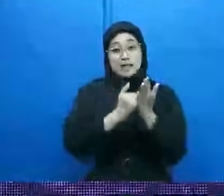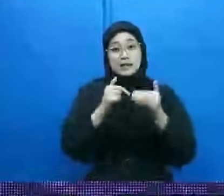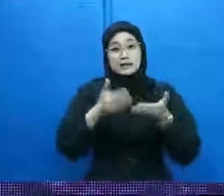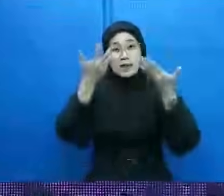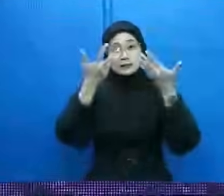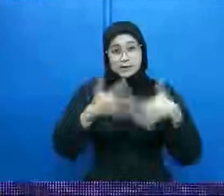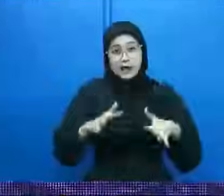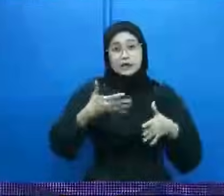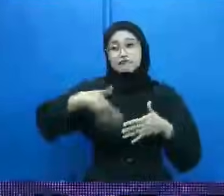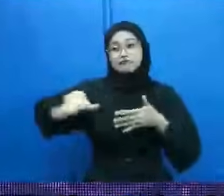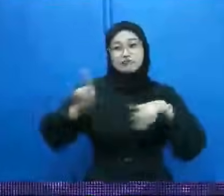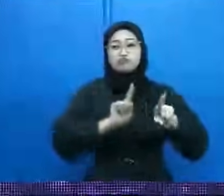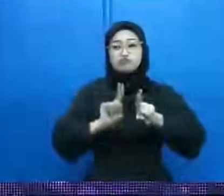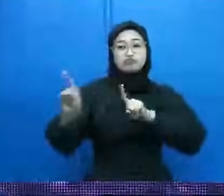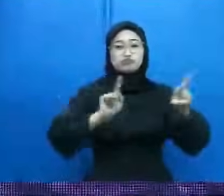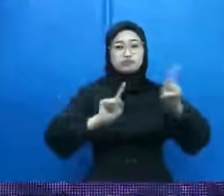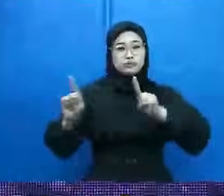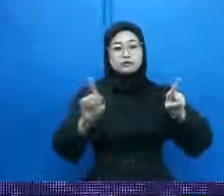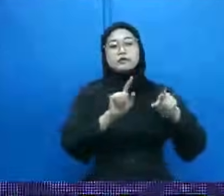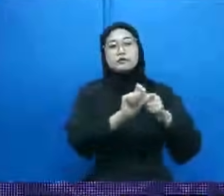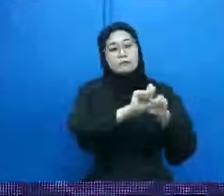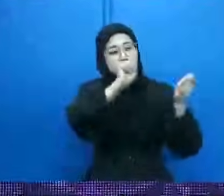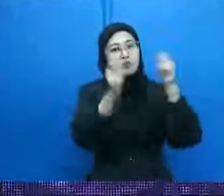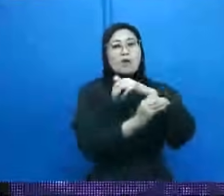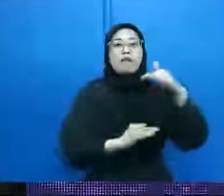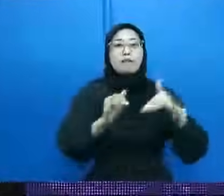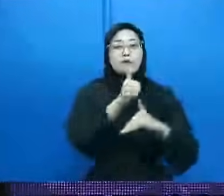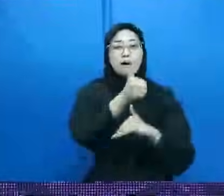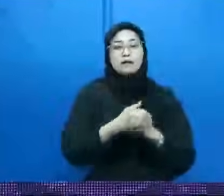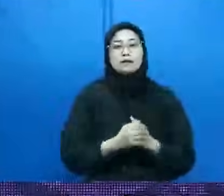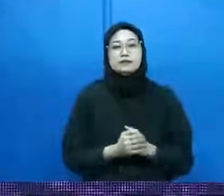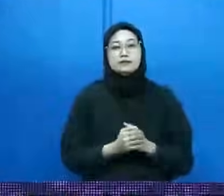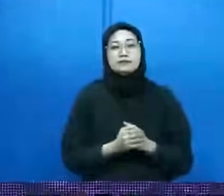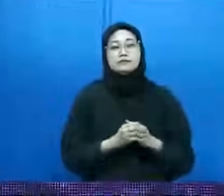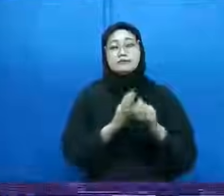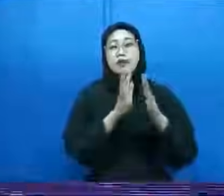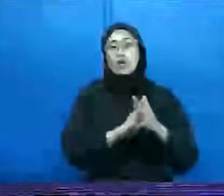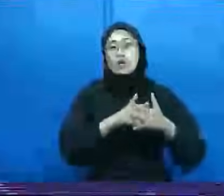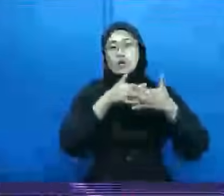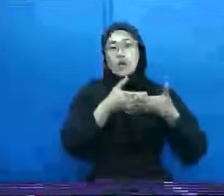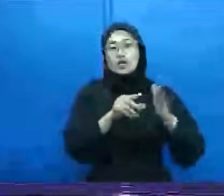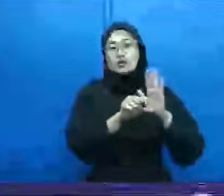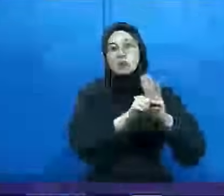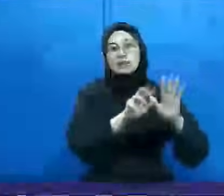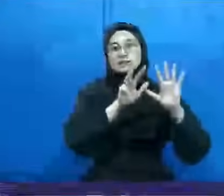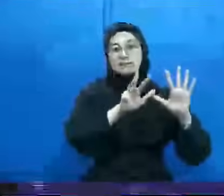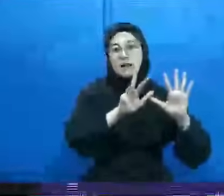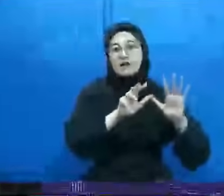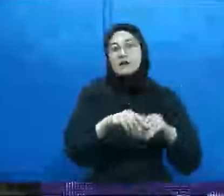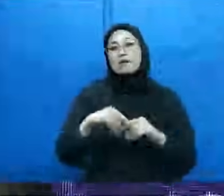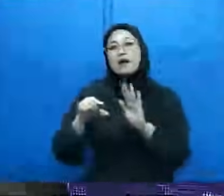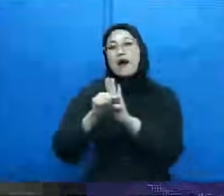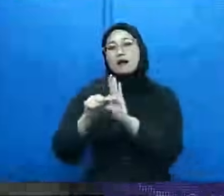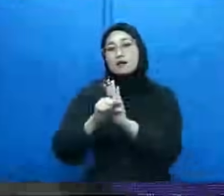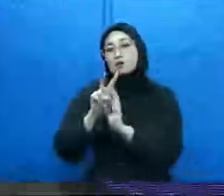Subhanahu wa taala. Sekarang kita akan hanya belajar satu ayat saja. Quran surah ke-9 ayat ke-20. Paling